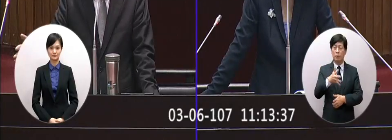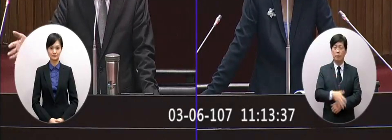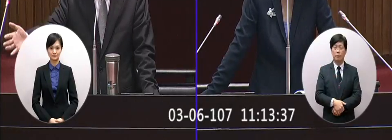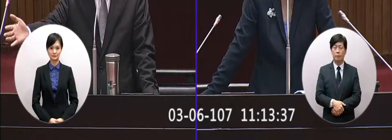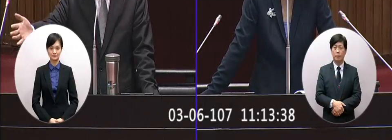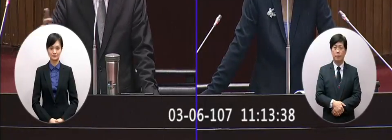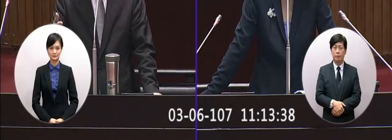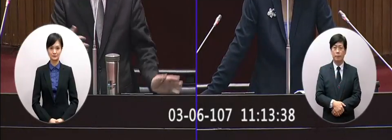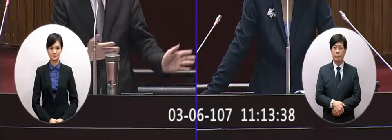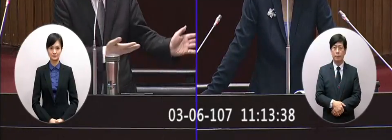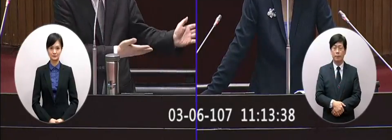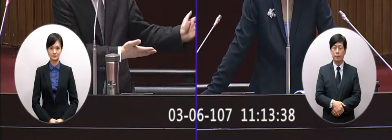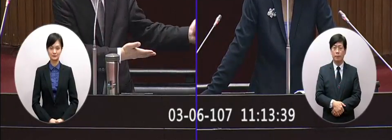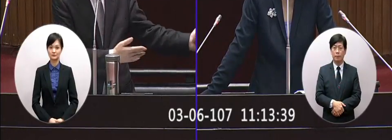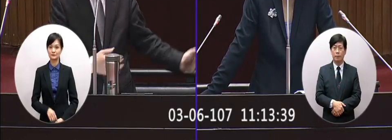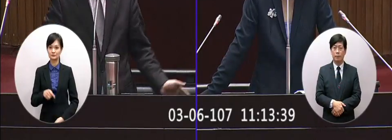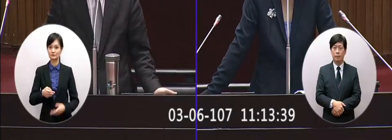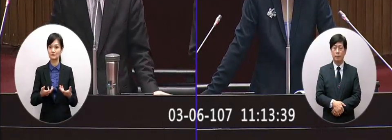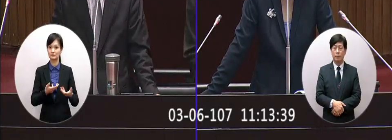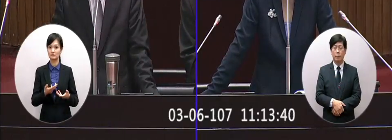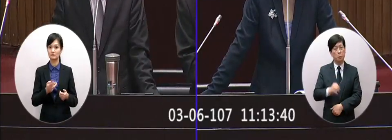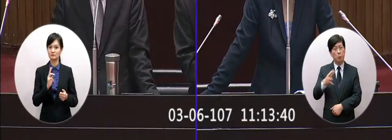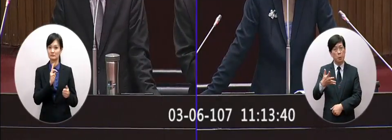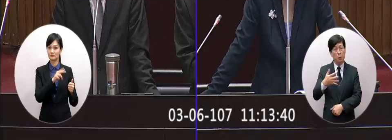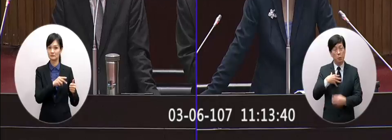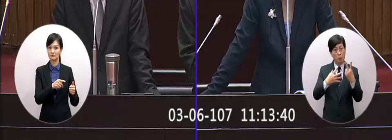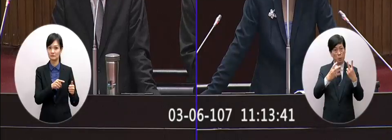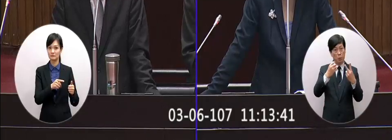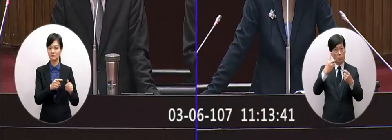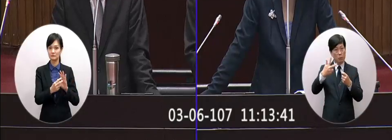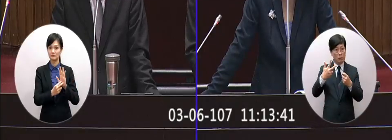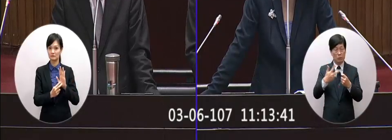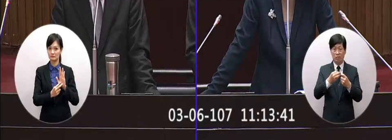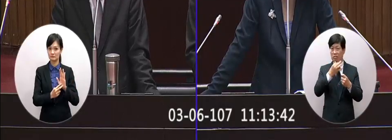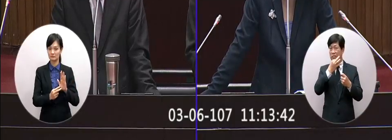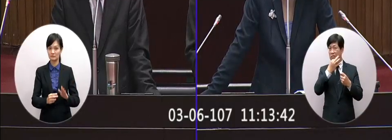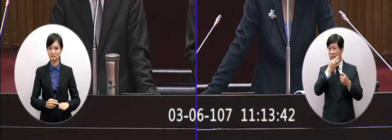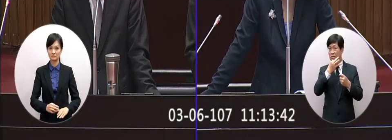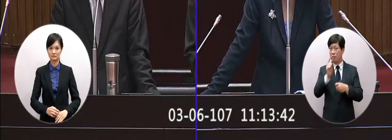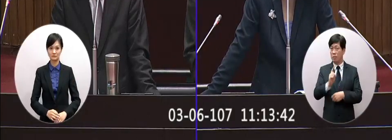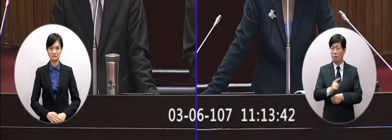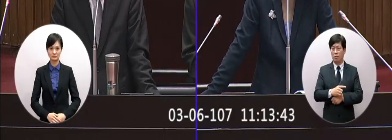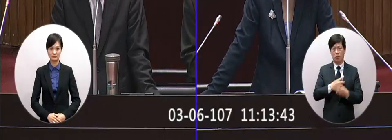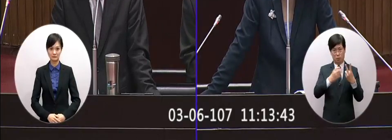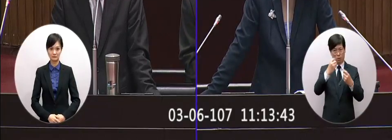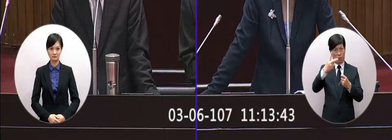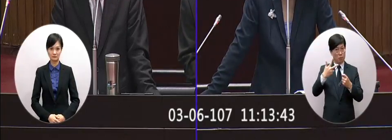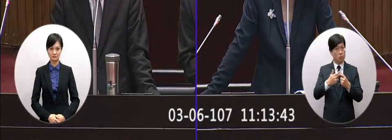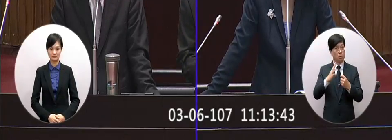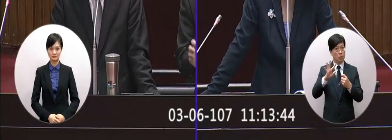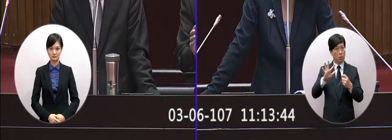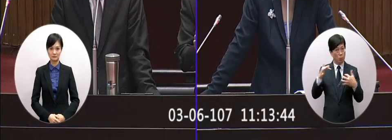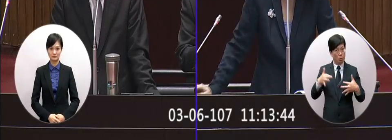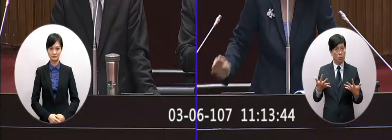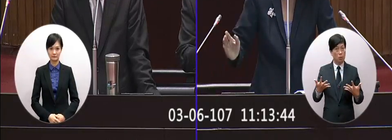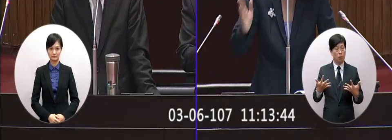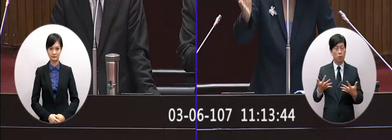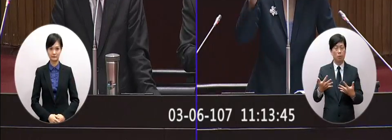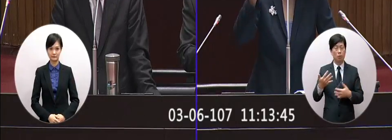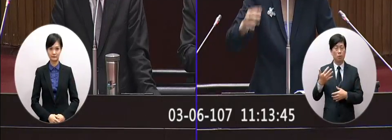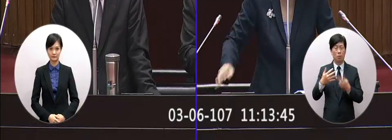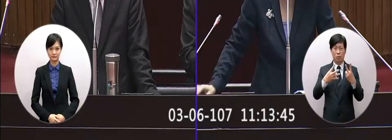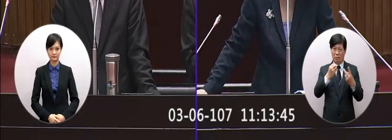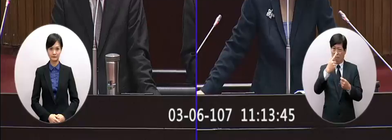下。 因为这部分 为什么是2017年太敏感吗？2017年其实我们也有问题吗？为什么那个时候就